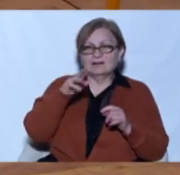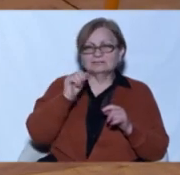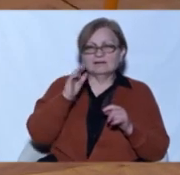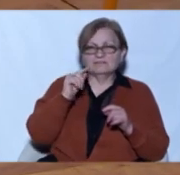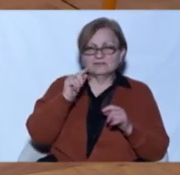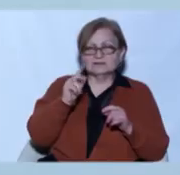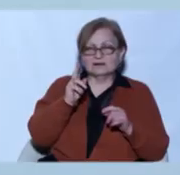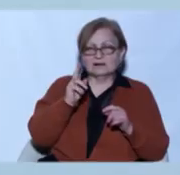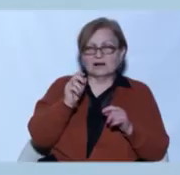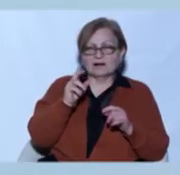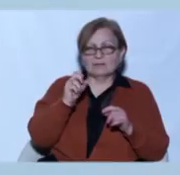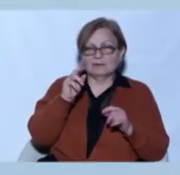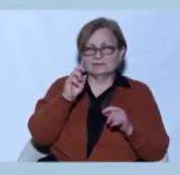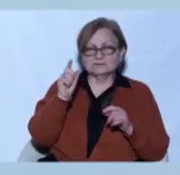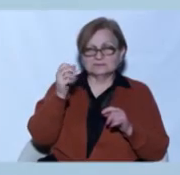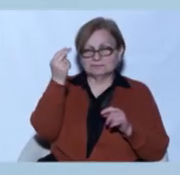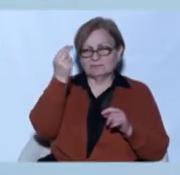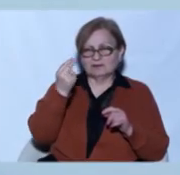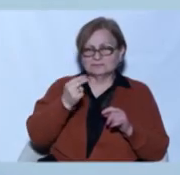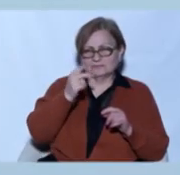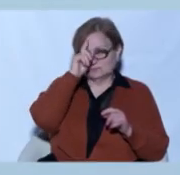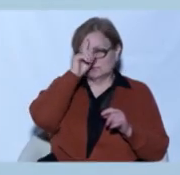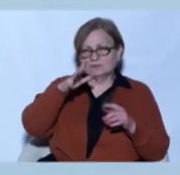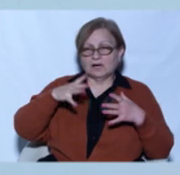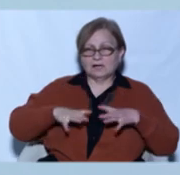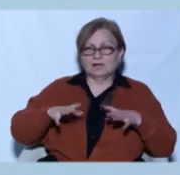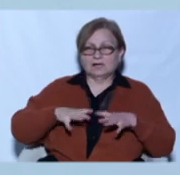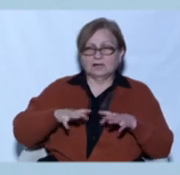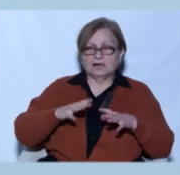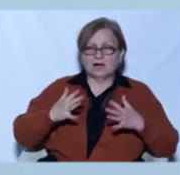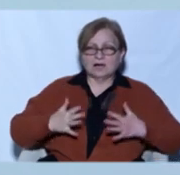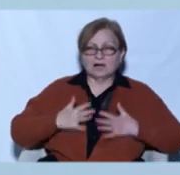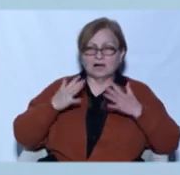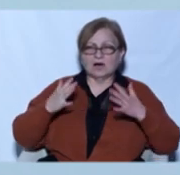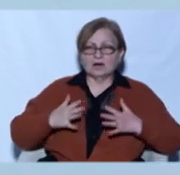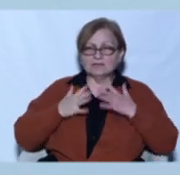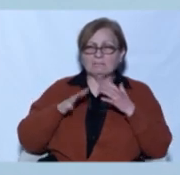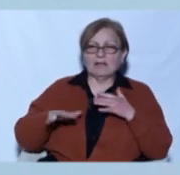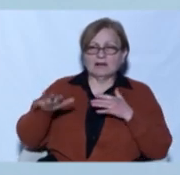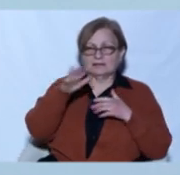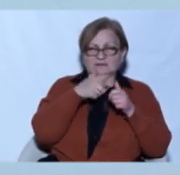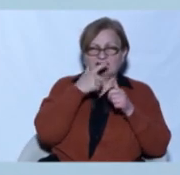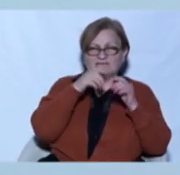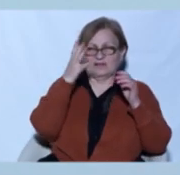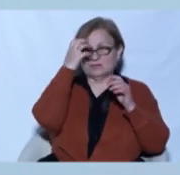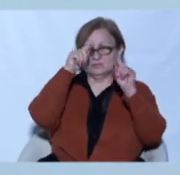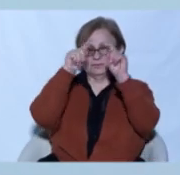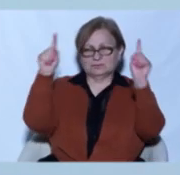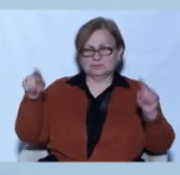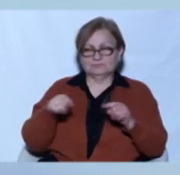კაკაბაძის ცნობილი ქართველი მხატვრის ნახატი იმერეთი დედაჩემი. თუ კარგად